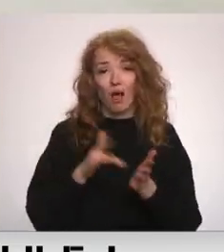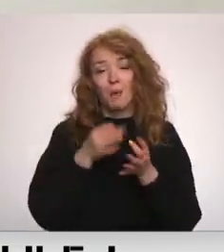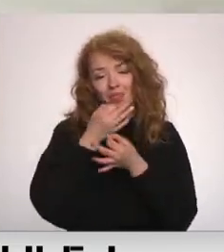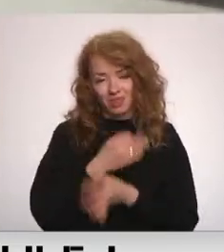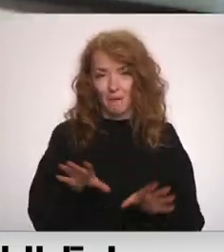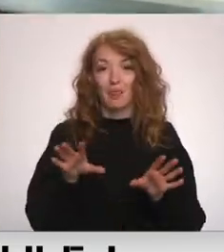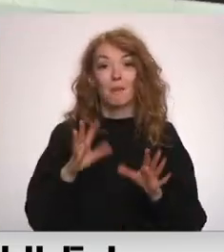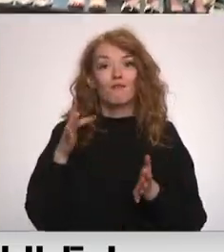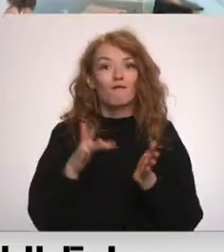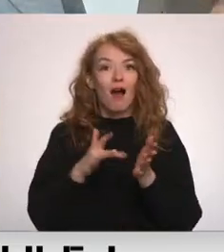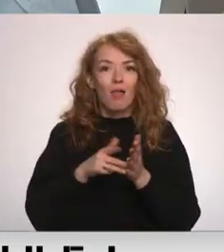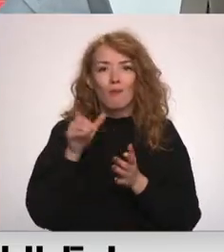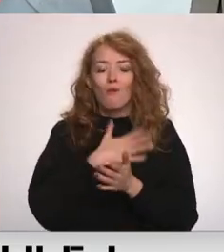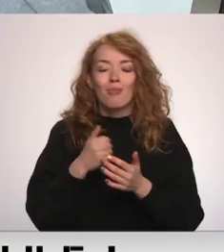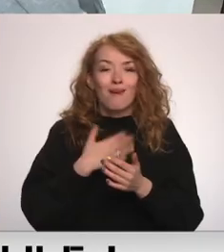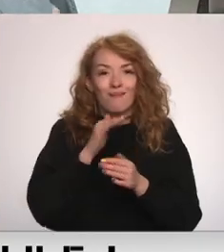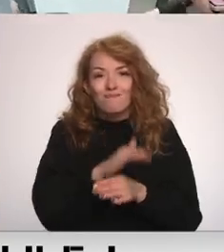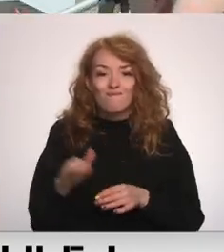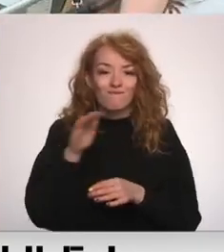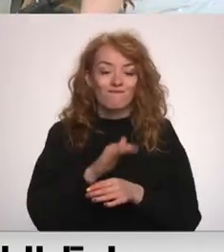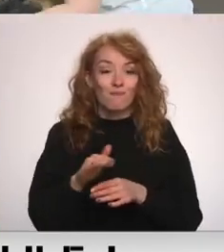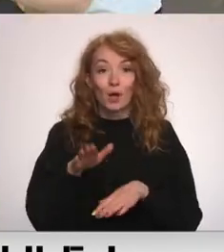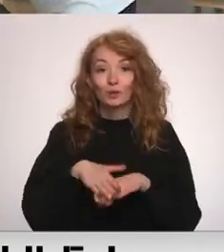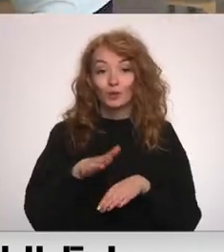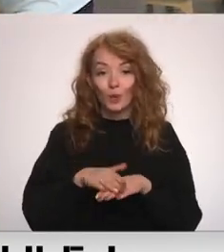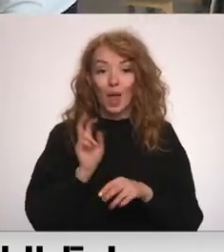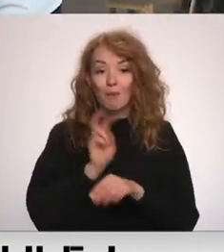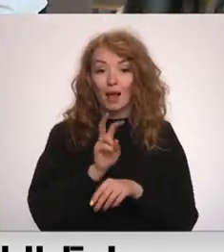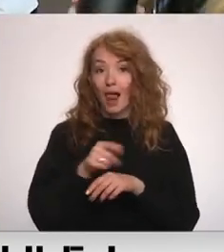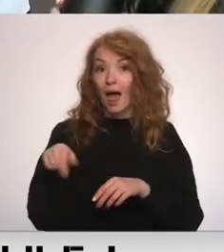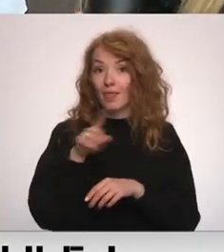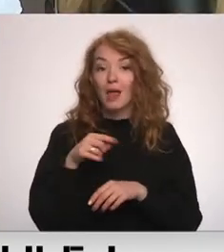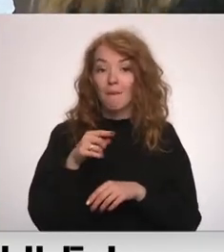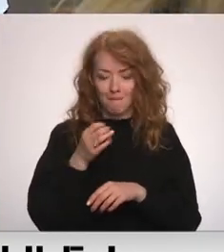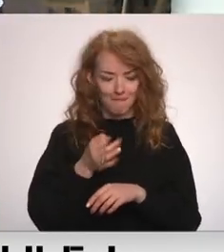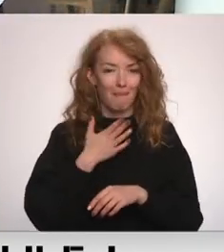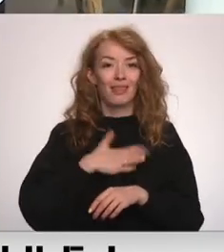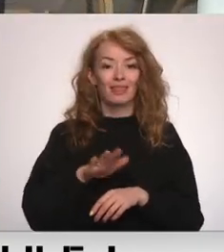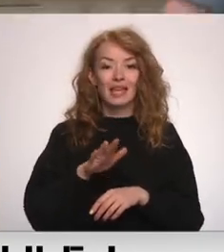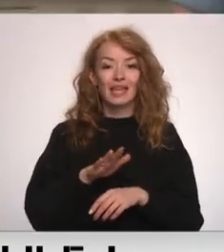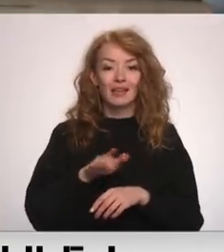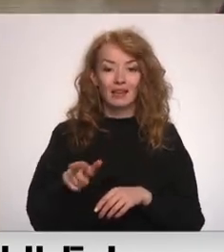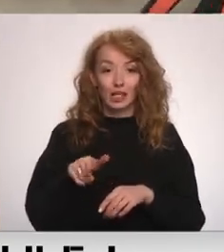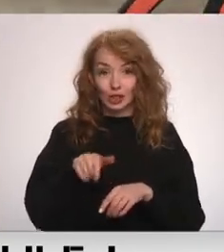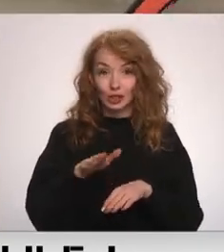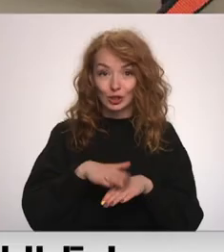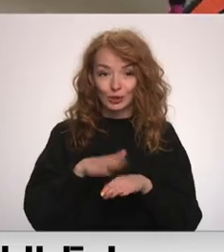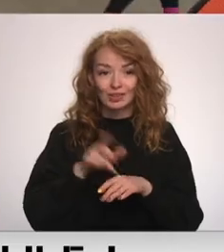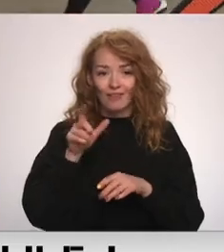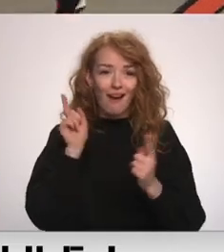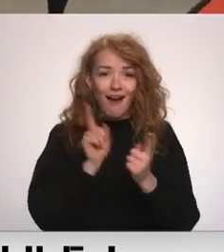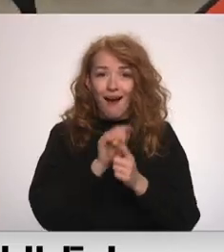bet varbūt kādam tas patīk ļoti. To, ka suņi apmeklētājiem patīk, nevar nemanīt. Redīs daudziem izraisa